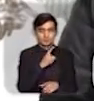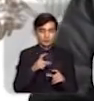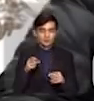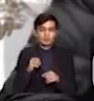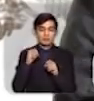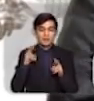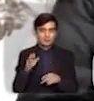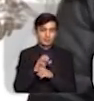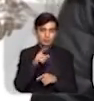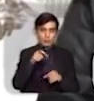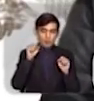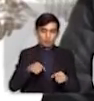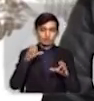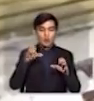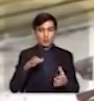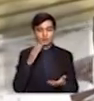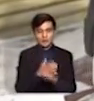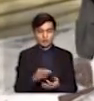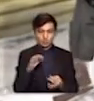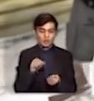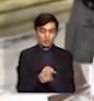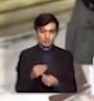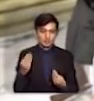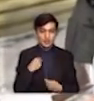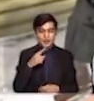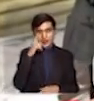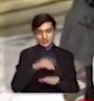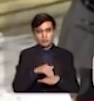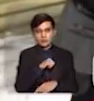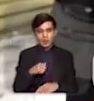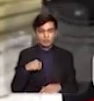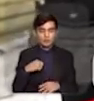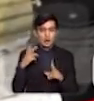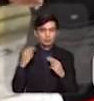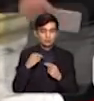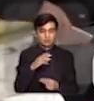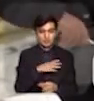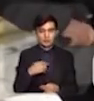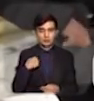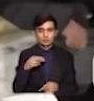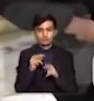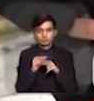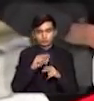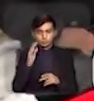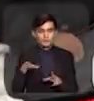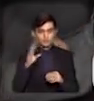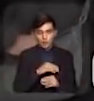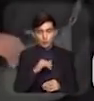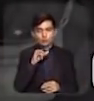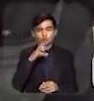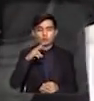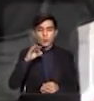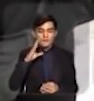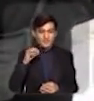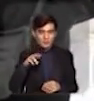қағаз берсін, мынау болады, мынау заңды дегенше. Әкімнің өзі бізге обещание берген. Қыздар, мына жерді біз жасап береміз. Бәрі условие болады